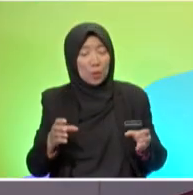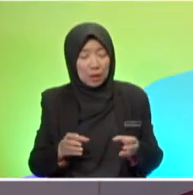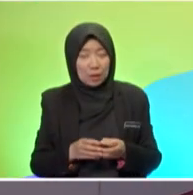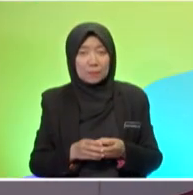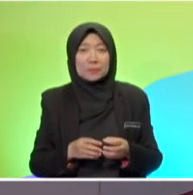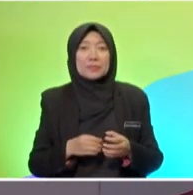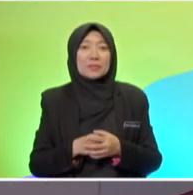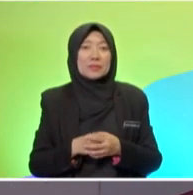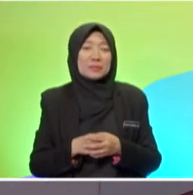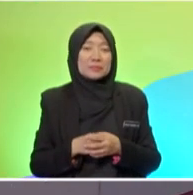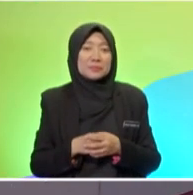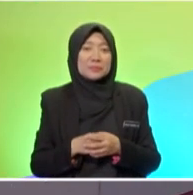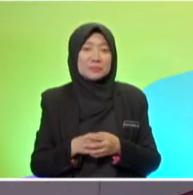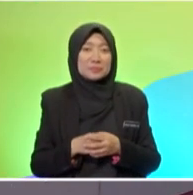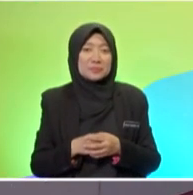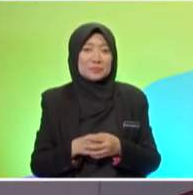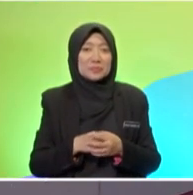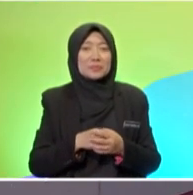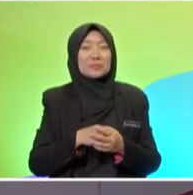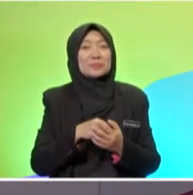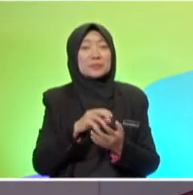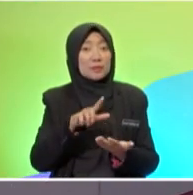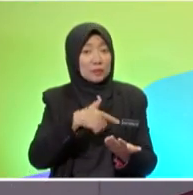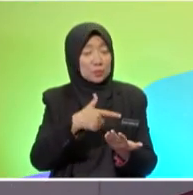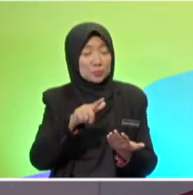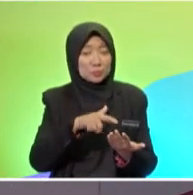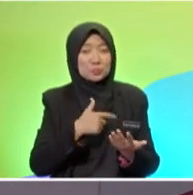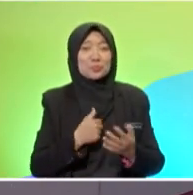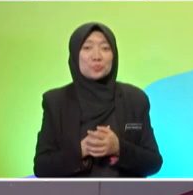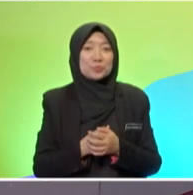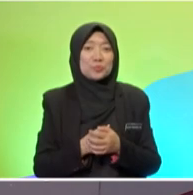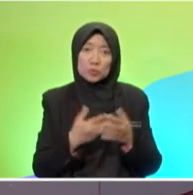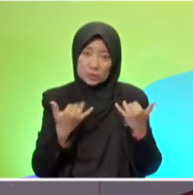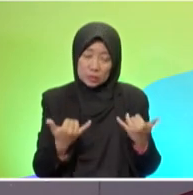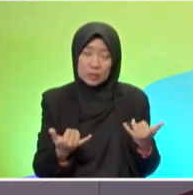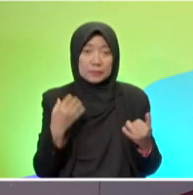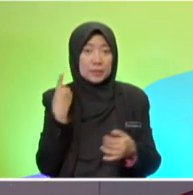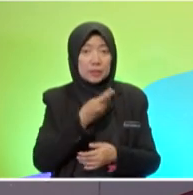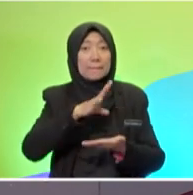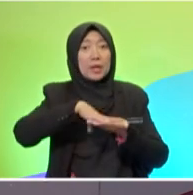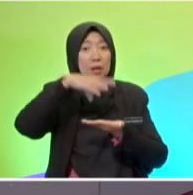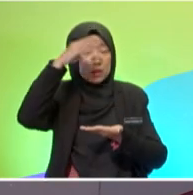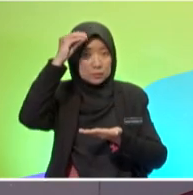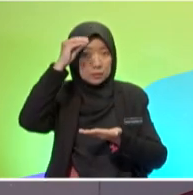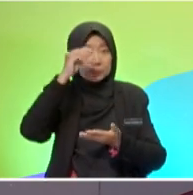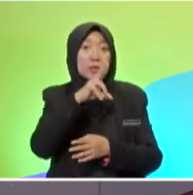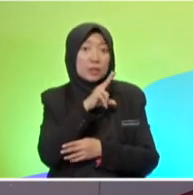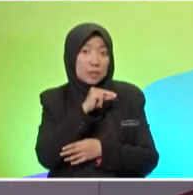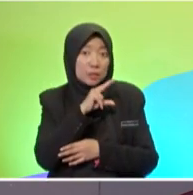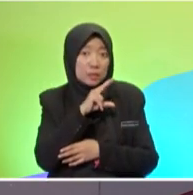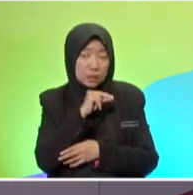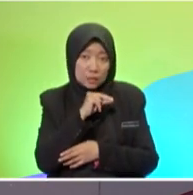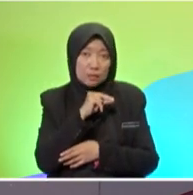cikgu akan menyanyi dia kan? Kak Mira. Okey. Baik. Ini itik. Okey. Di sini juga kita